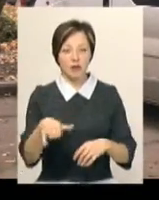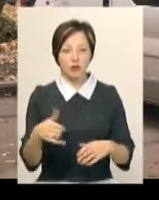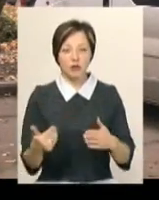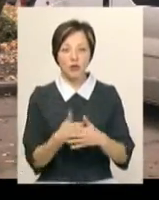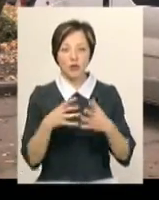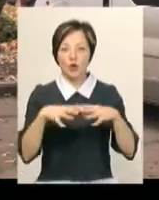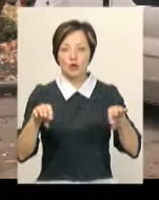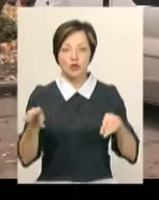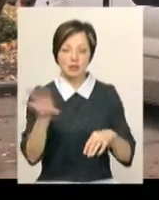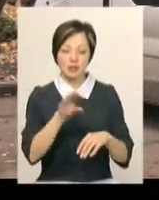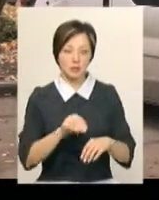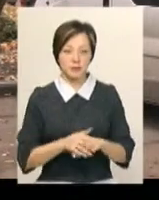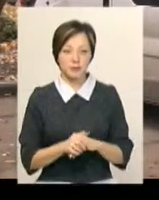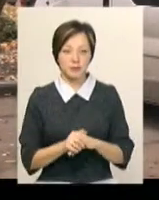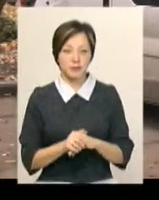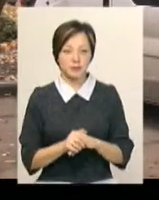нові рушники, абсолютно все.